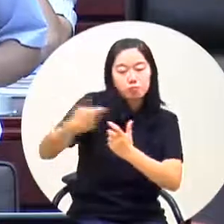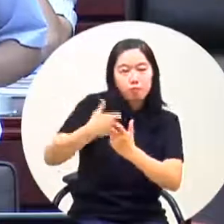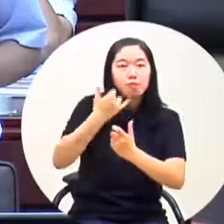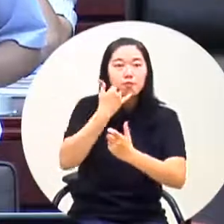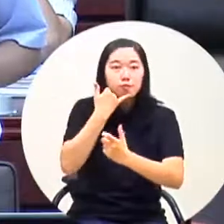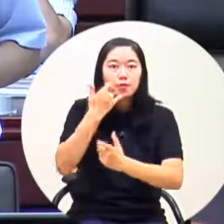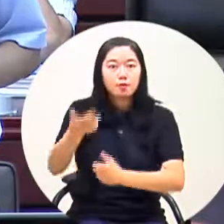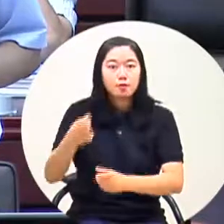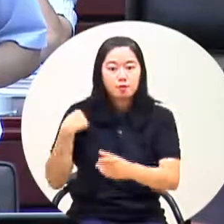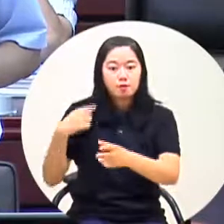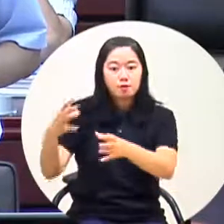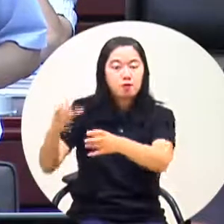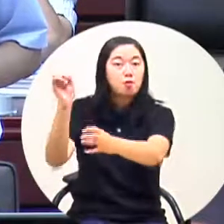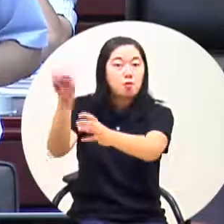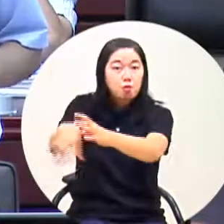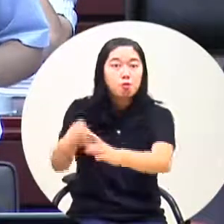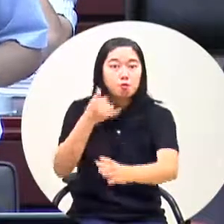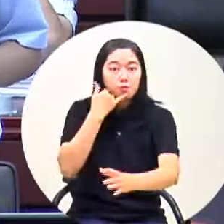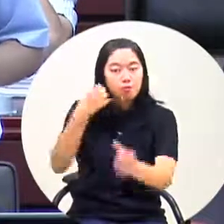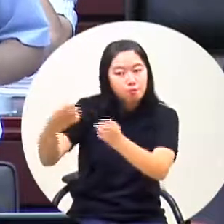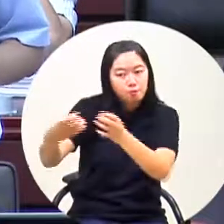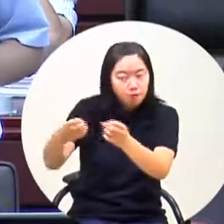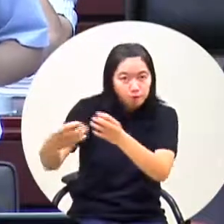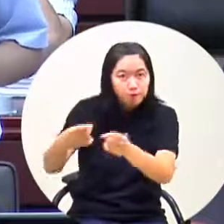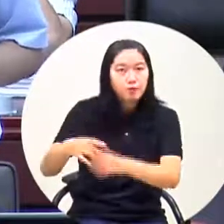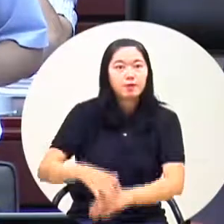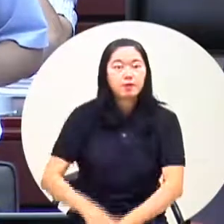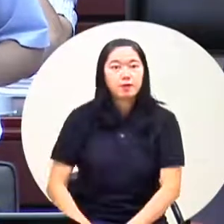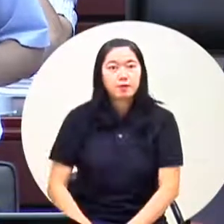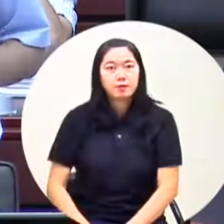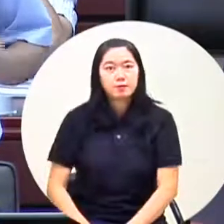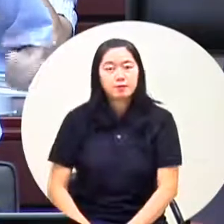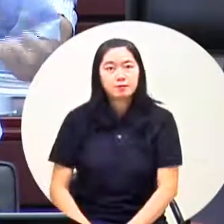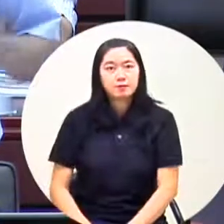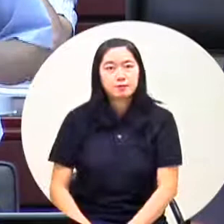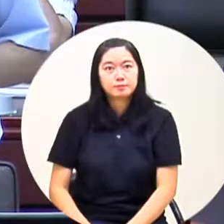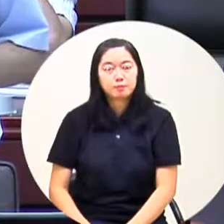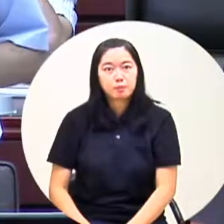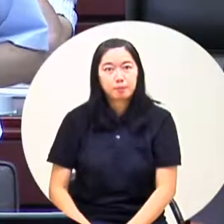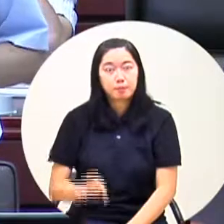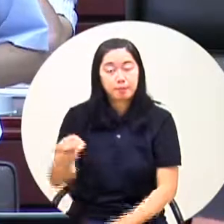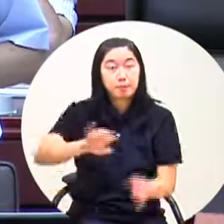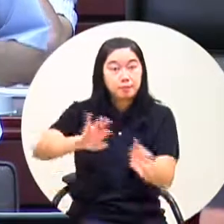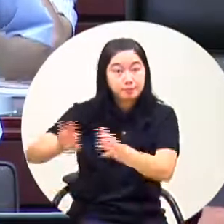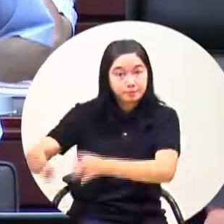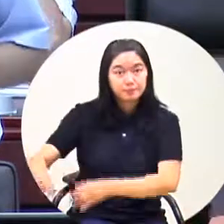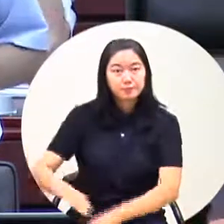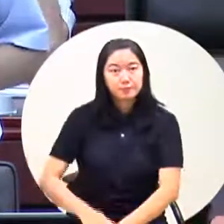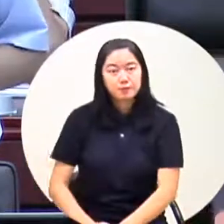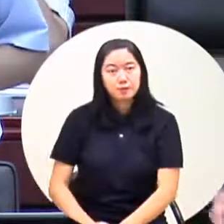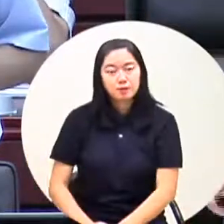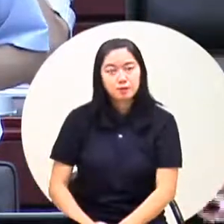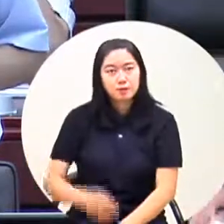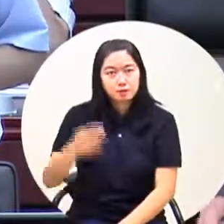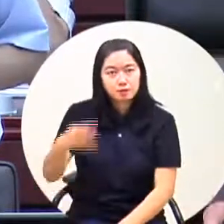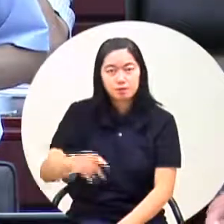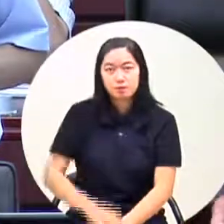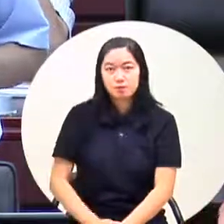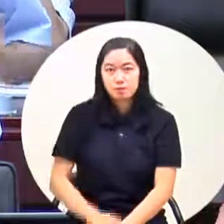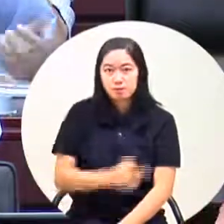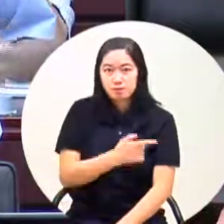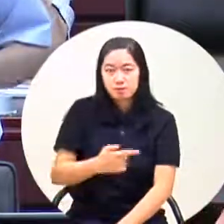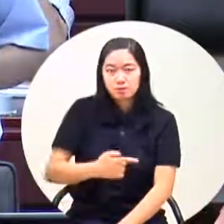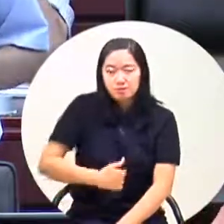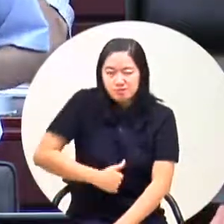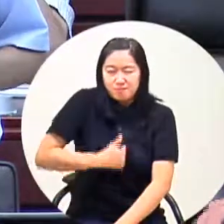那我们来跟他们协调看看有没有办法后面增设。好，那另外一个部分其实也是一个很实际上面的困难啊，